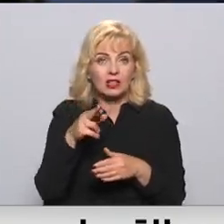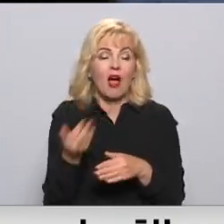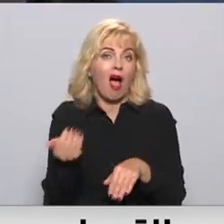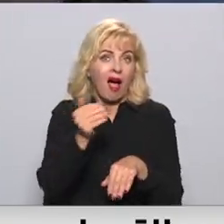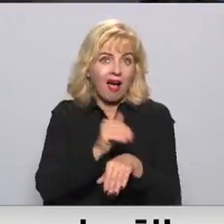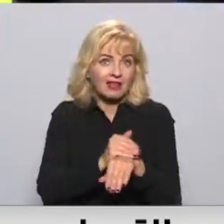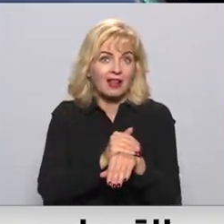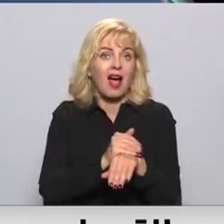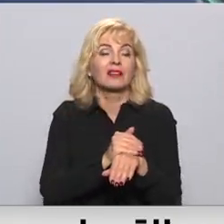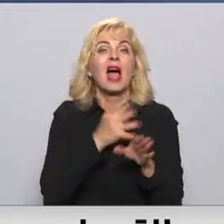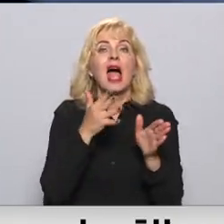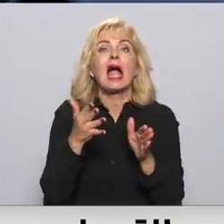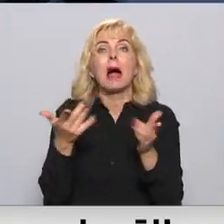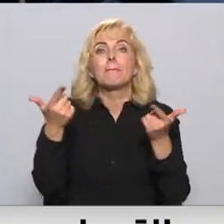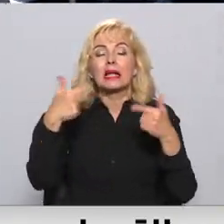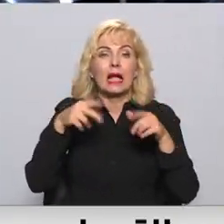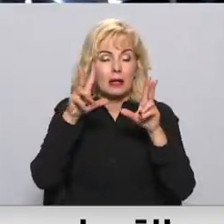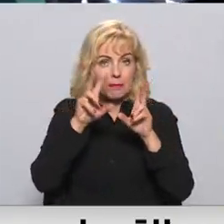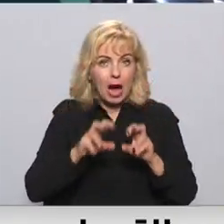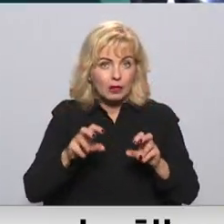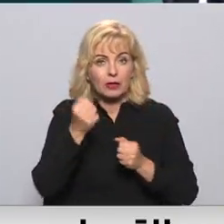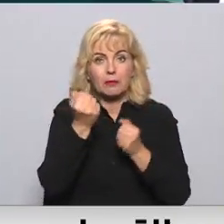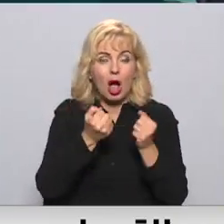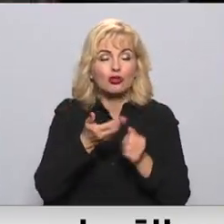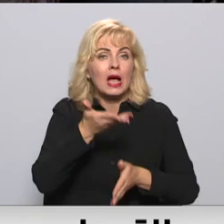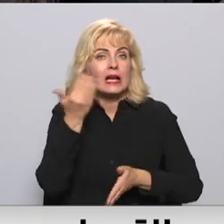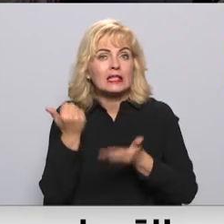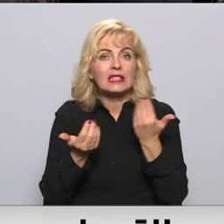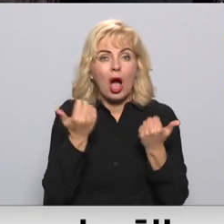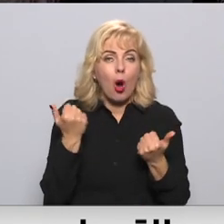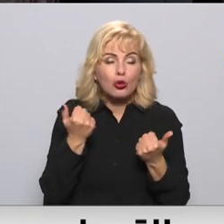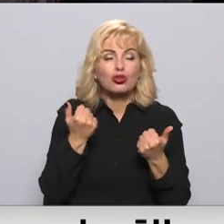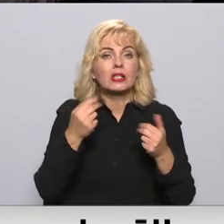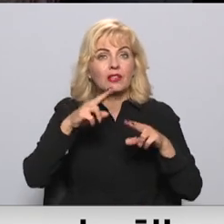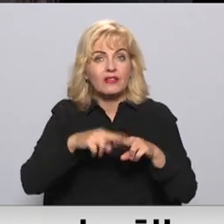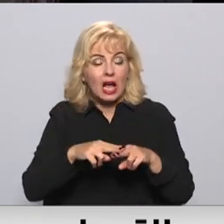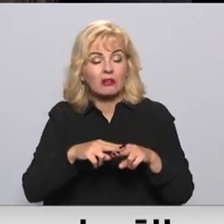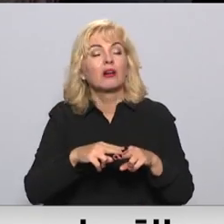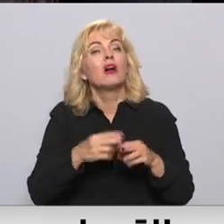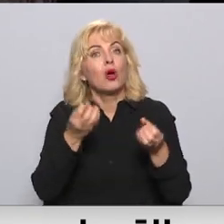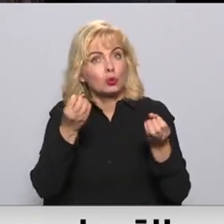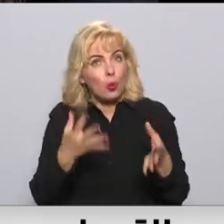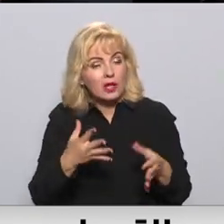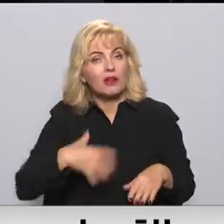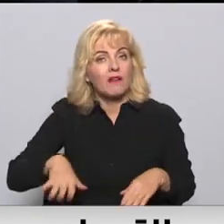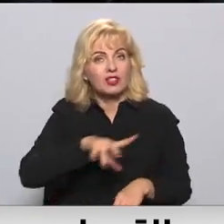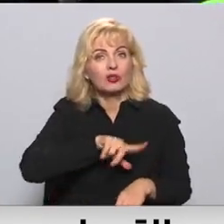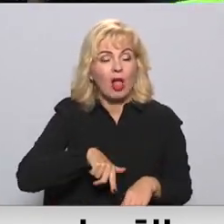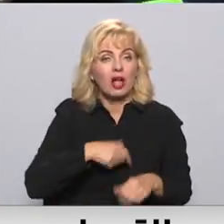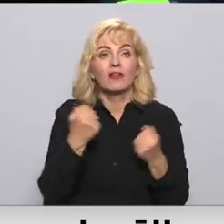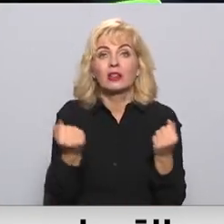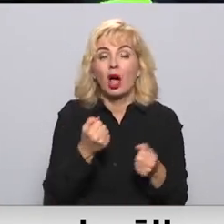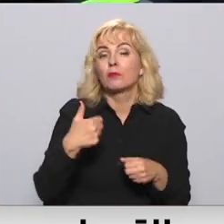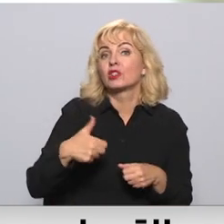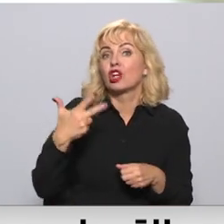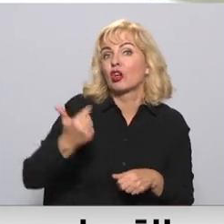veiktās kampaņas laikā, pārbaudot transportlīdzekļu izjaukšanas vietas. Kampaņas rezultāti liecina, ka visā Latvijā darbojas